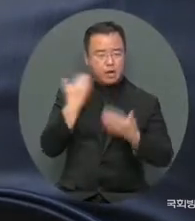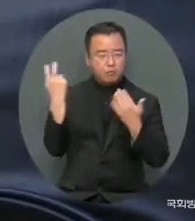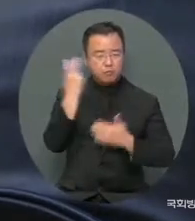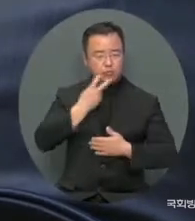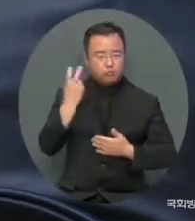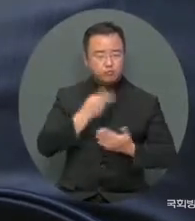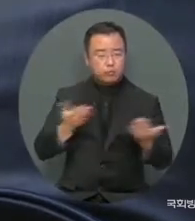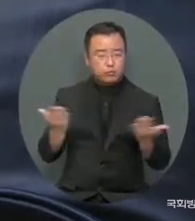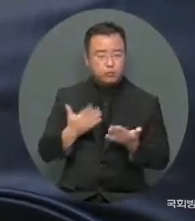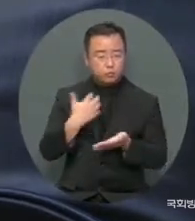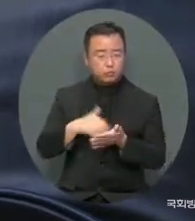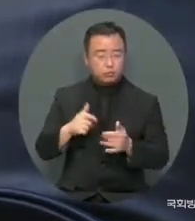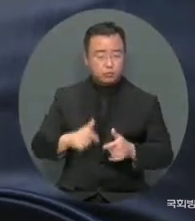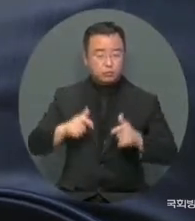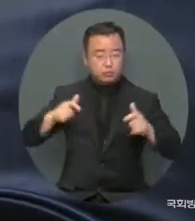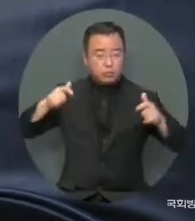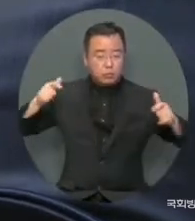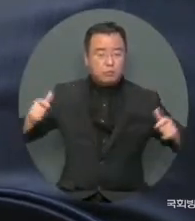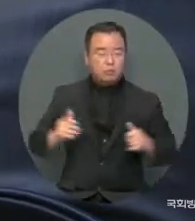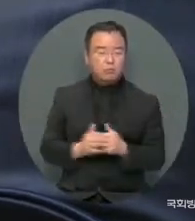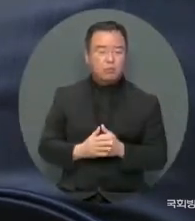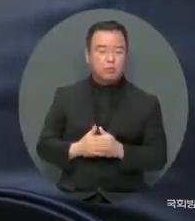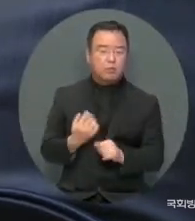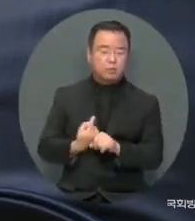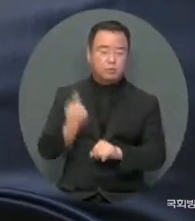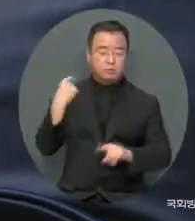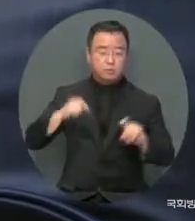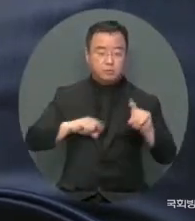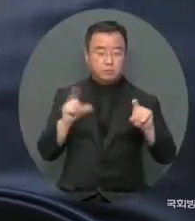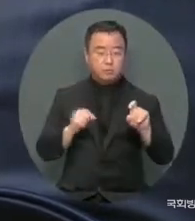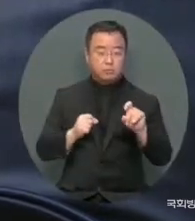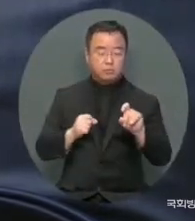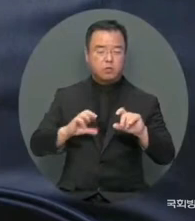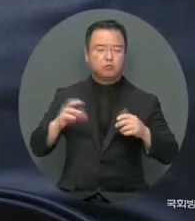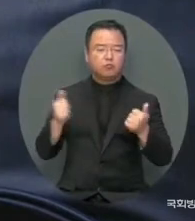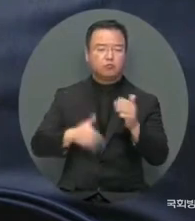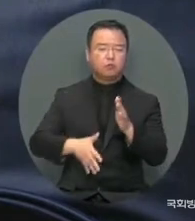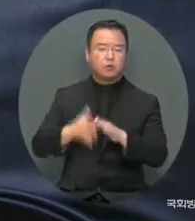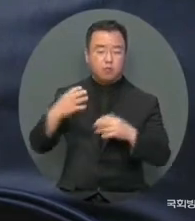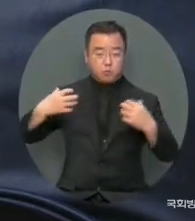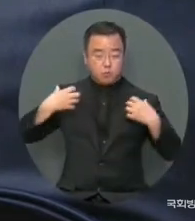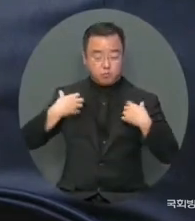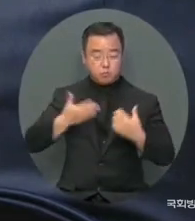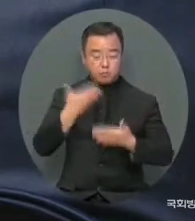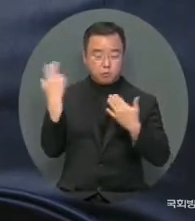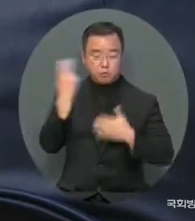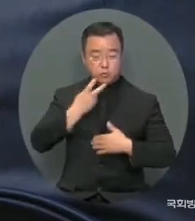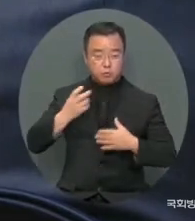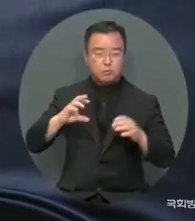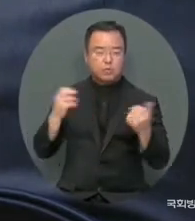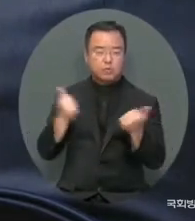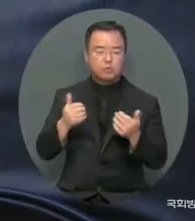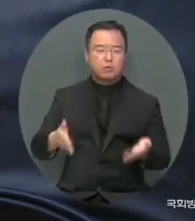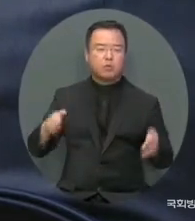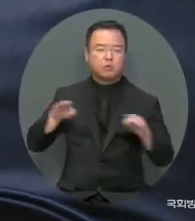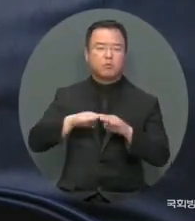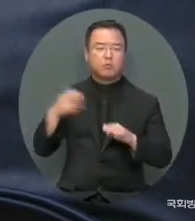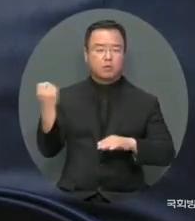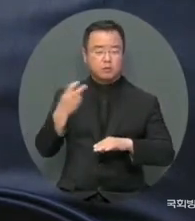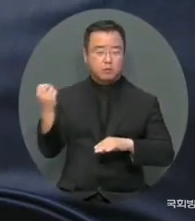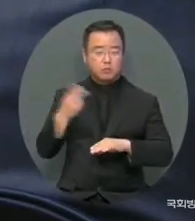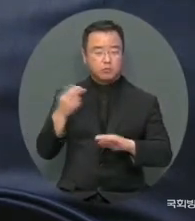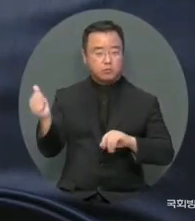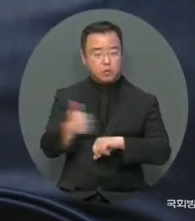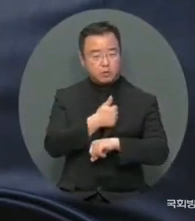많아지는 기분입니다. 지난해 11월에는 특히 본청 압수수색을 하기도 했고 최근에는 의원회관에 거의 수시로 드나든다는 생각이